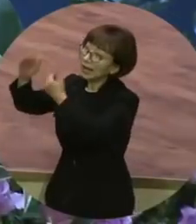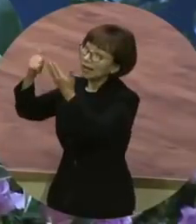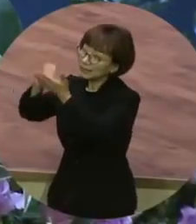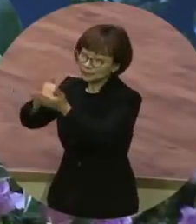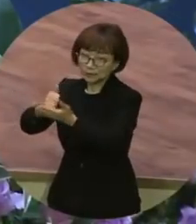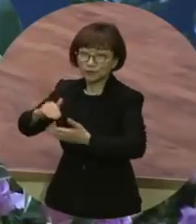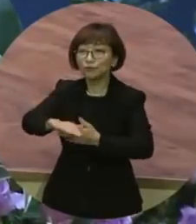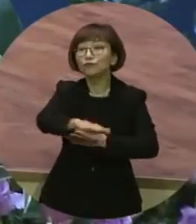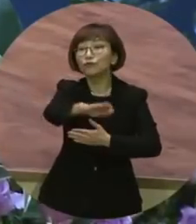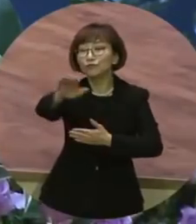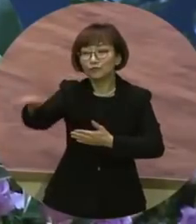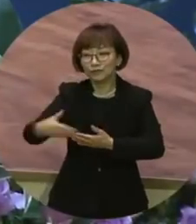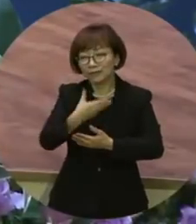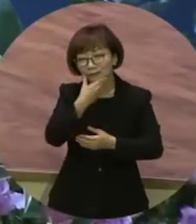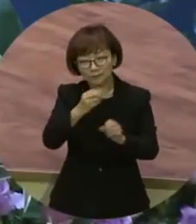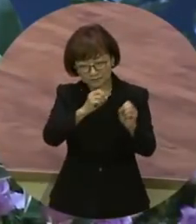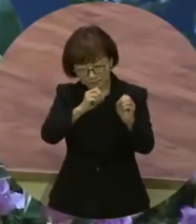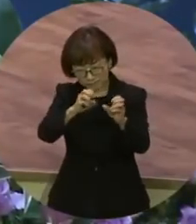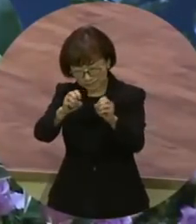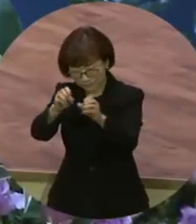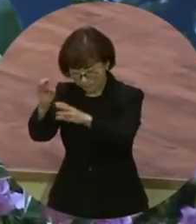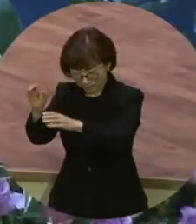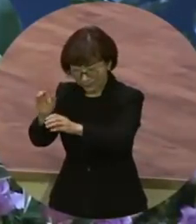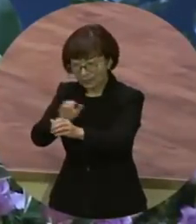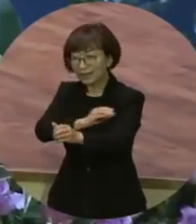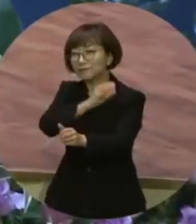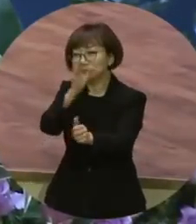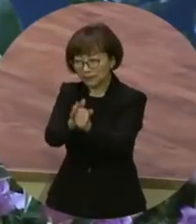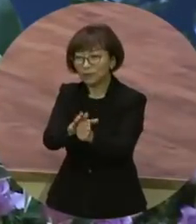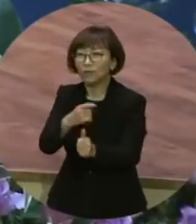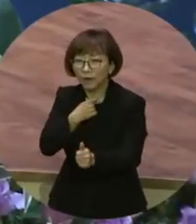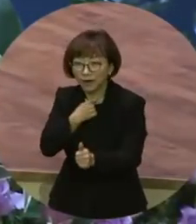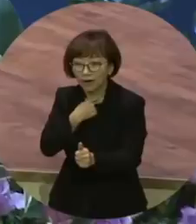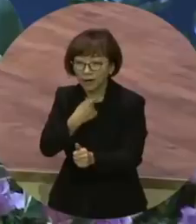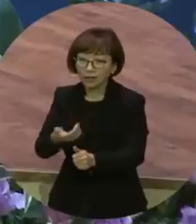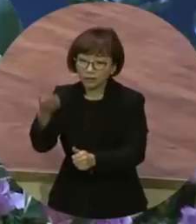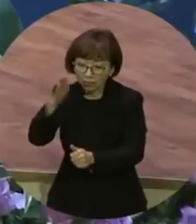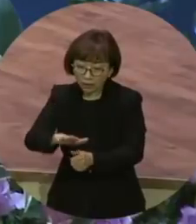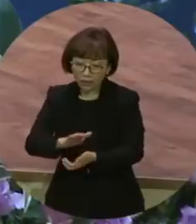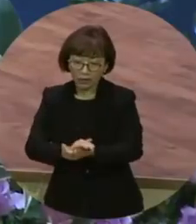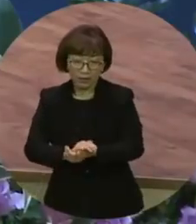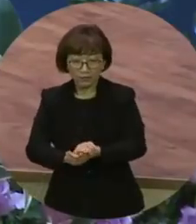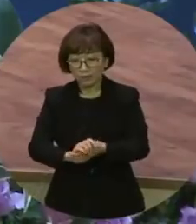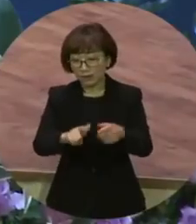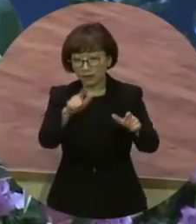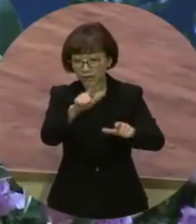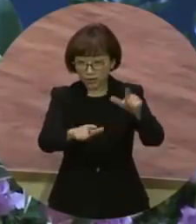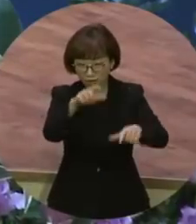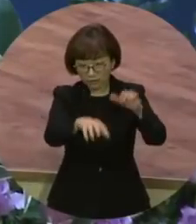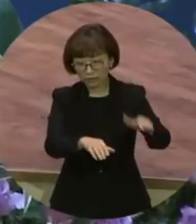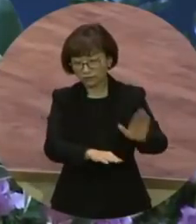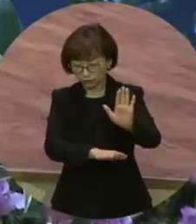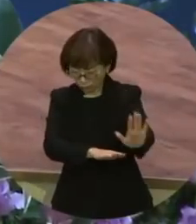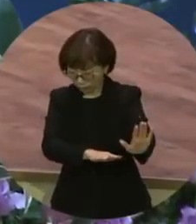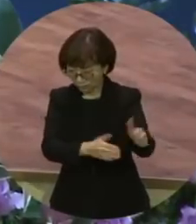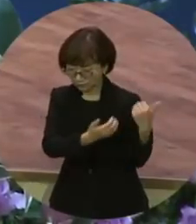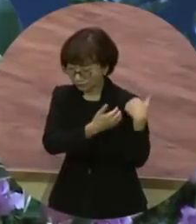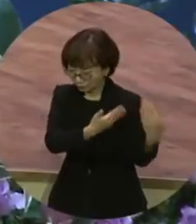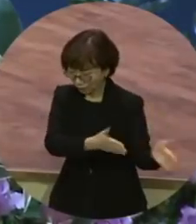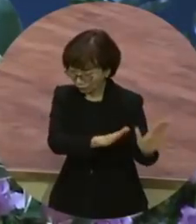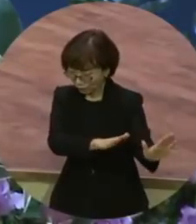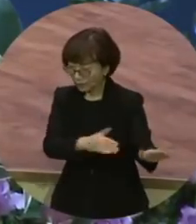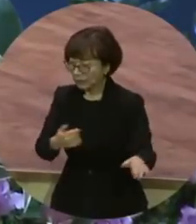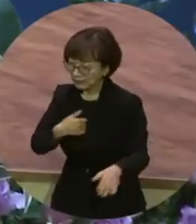원하십니다. 그런데 우리가 예틀에 묶여서 헤매는 동안 현장은 더 강팍해졌습니다. 현장은 더 어려워졌어요.